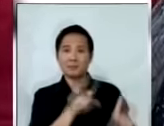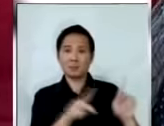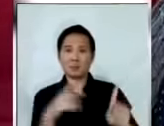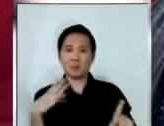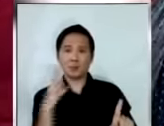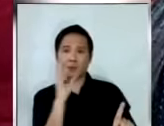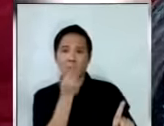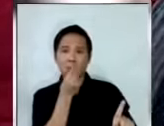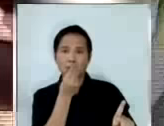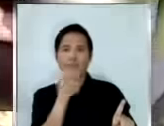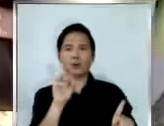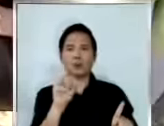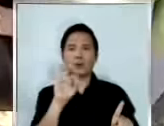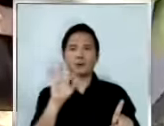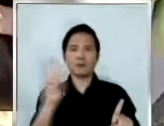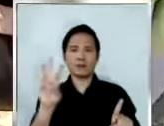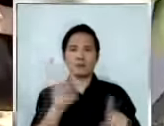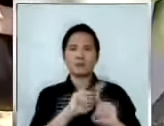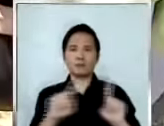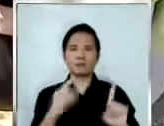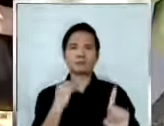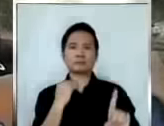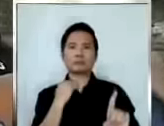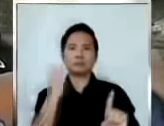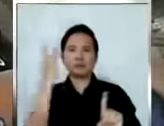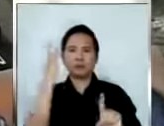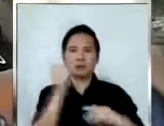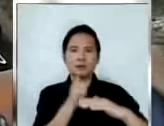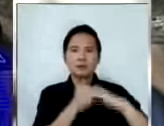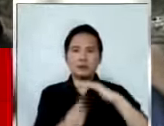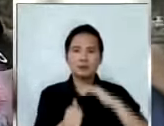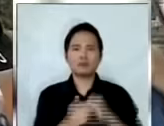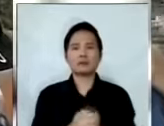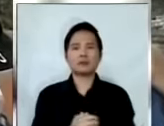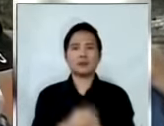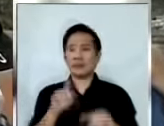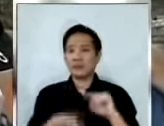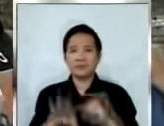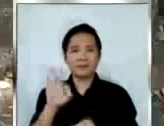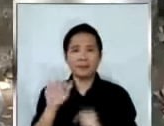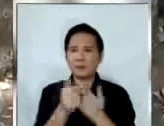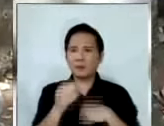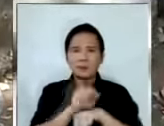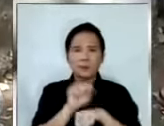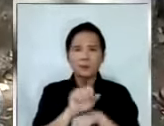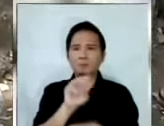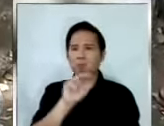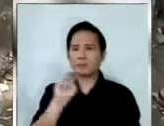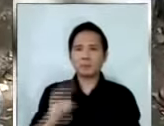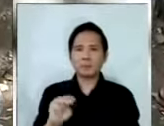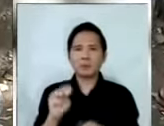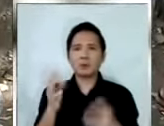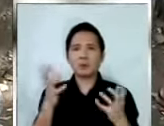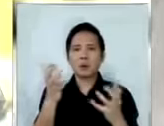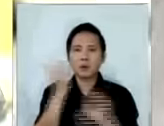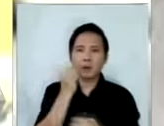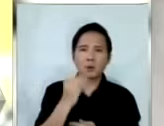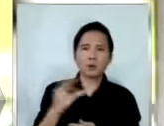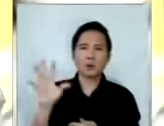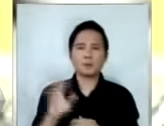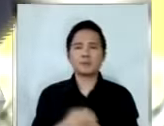ng lockdown. Meron din mga nawalan na ng hanap buhay dito sa Metro Manila at gusto na lang umuwi. Si Bonifacio dati raw mangingisda